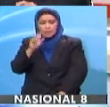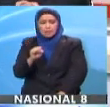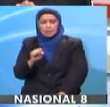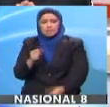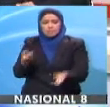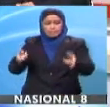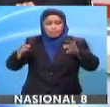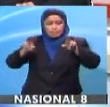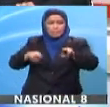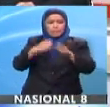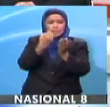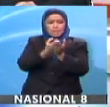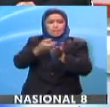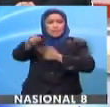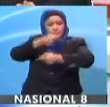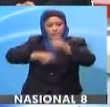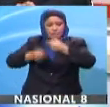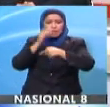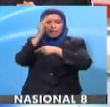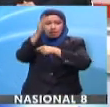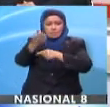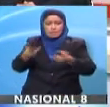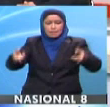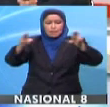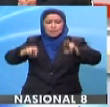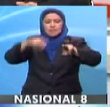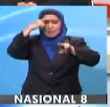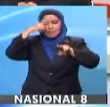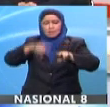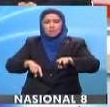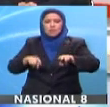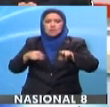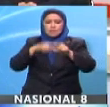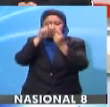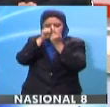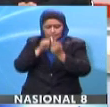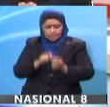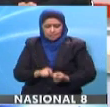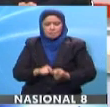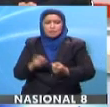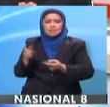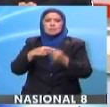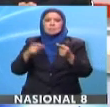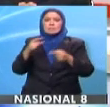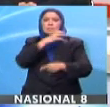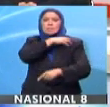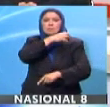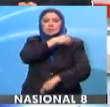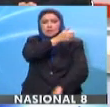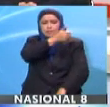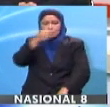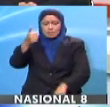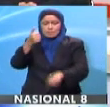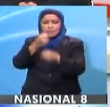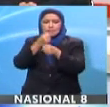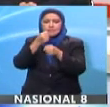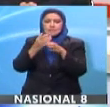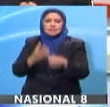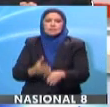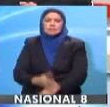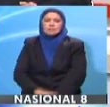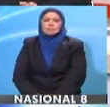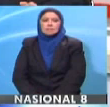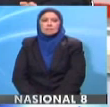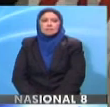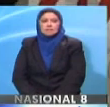sebaik ia perhalusi peringkat pegawai kedua-dua kerajaan perlibatan sektor swasta juga akan menjadi pemangkin kepada kerjasama